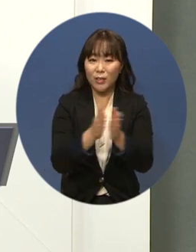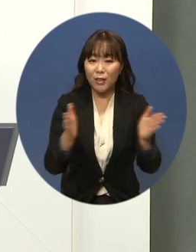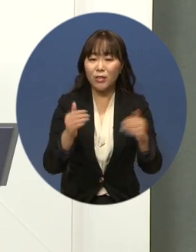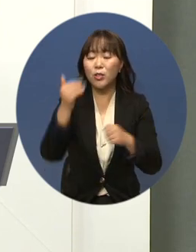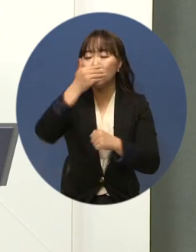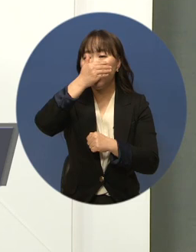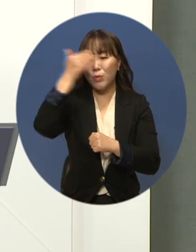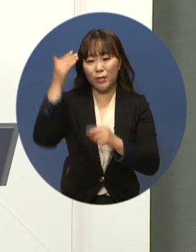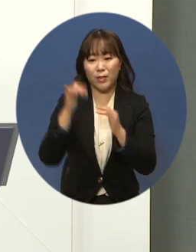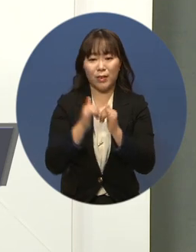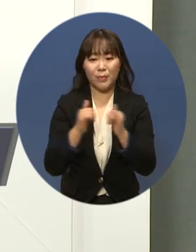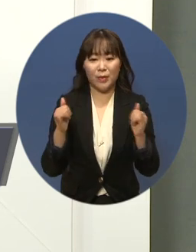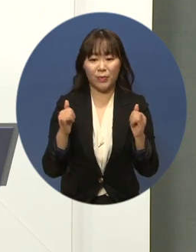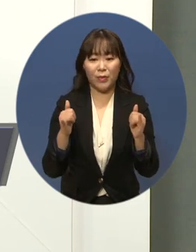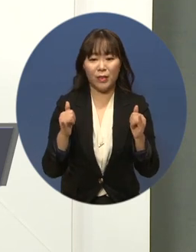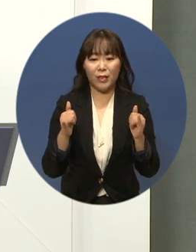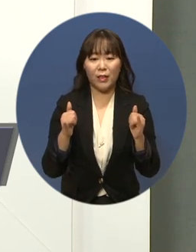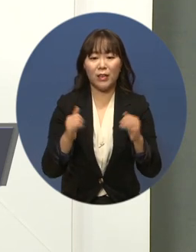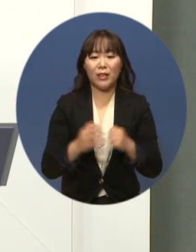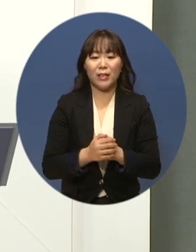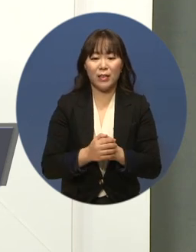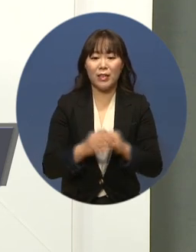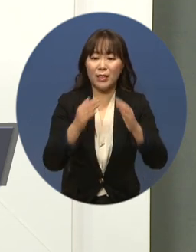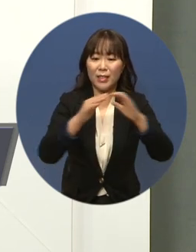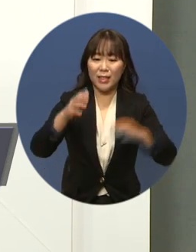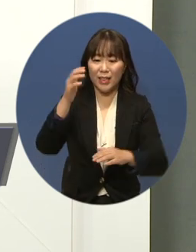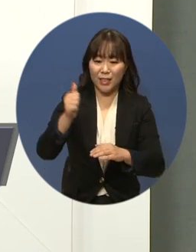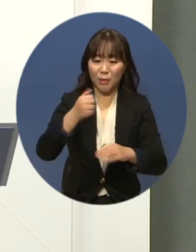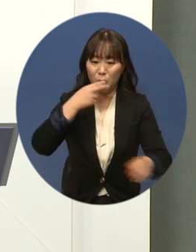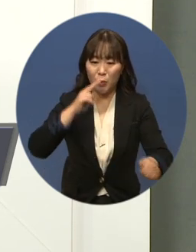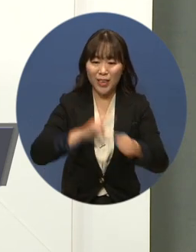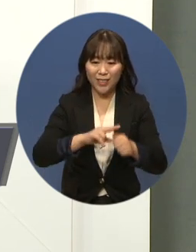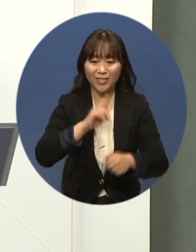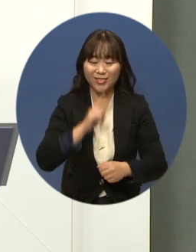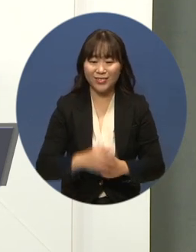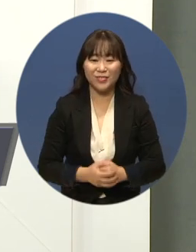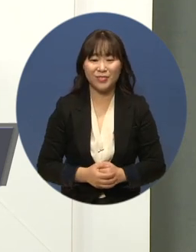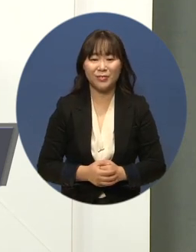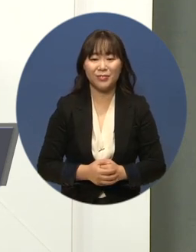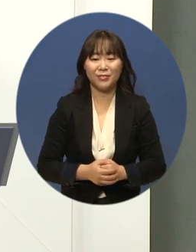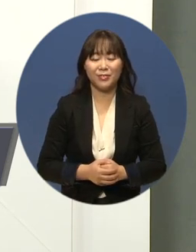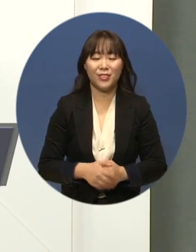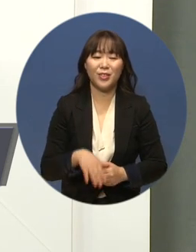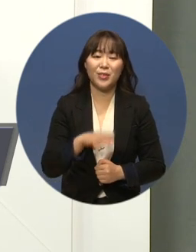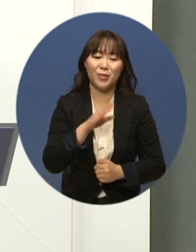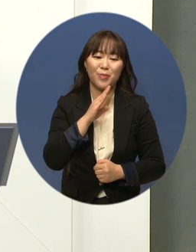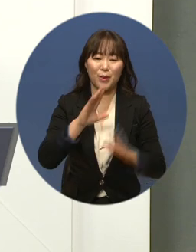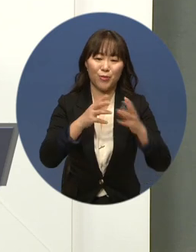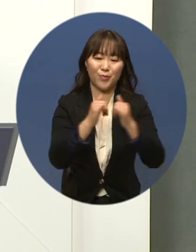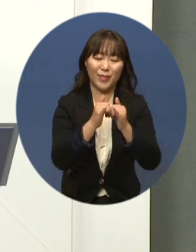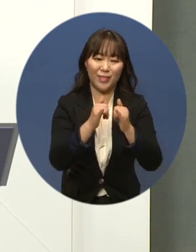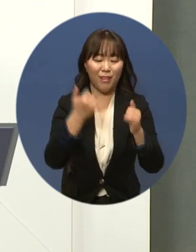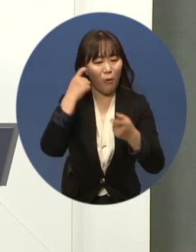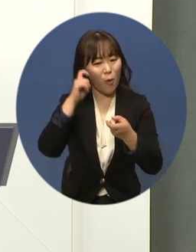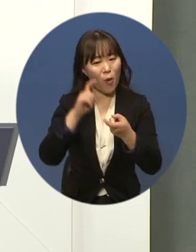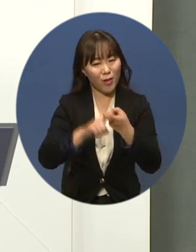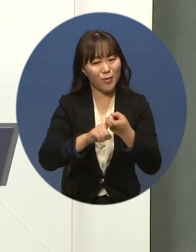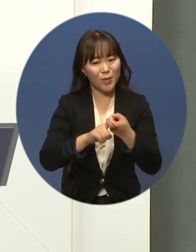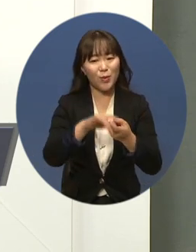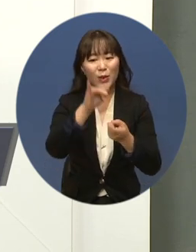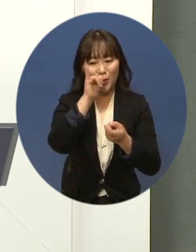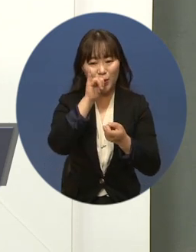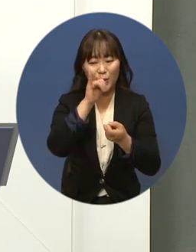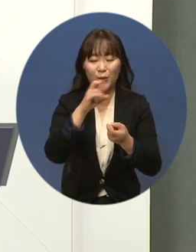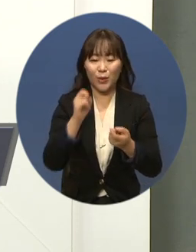젊은 청년이 이장직이라는 데 도전을 했단 말이에요. 예. 그래서 굉장히 국민들이 관심도